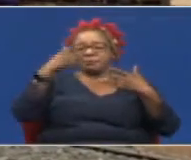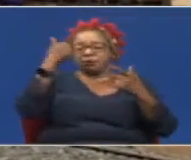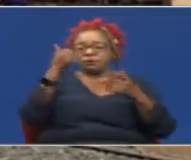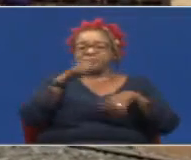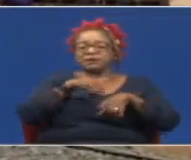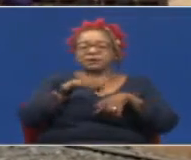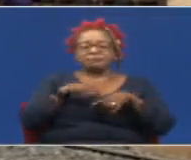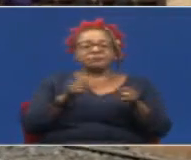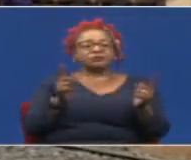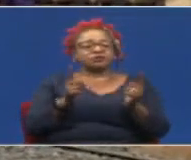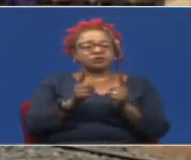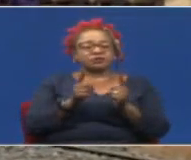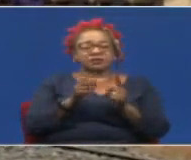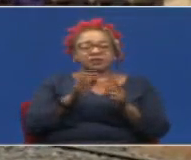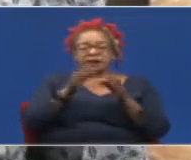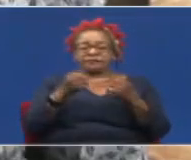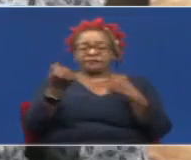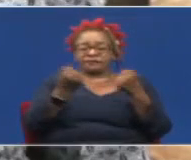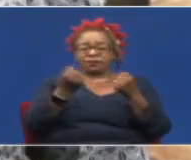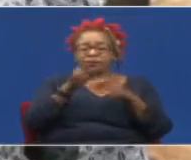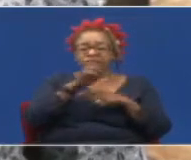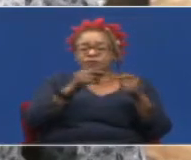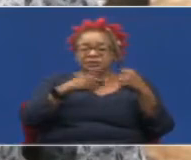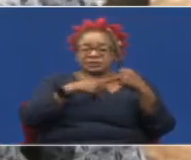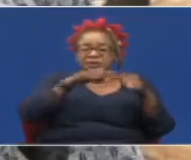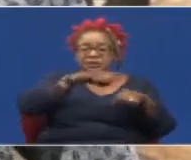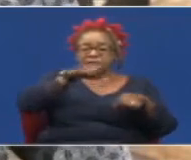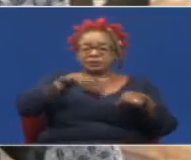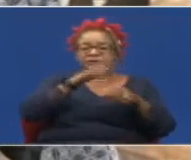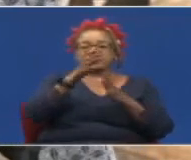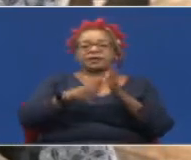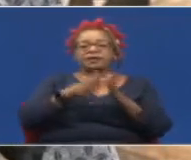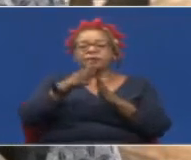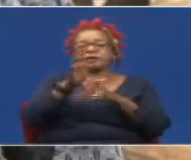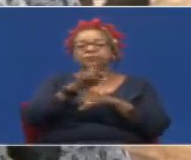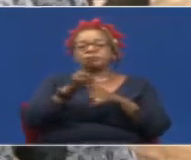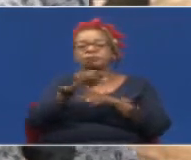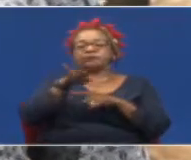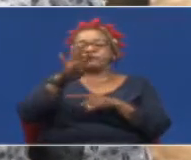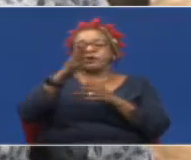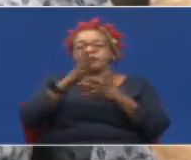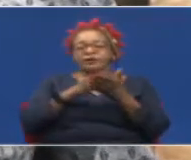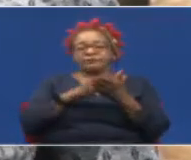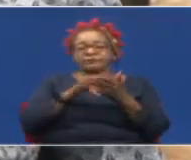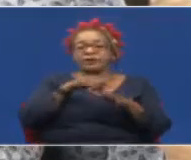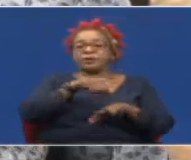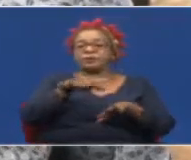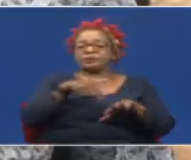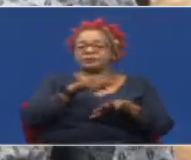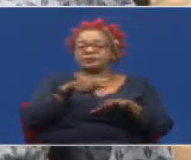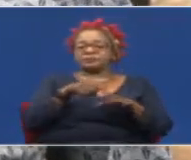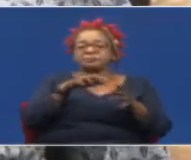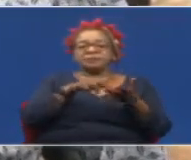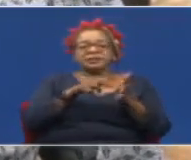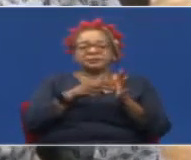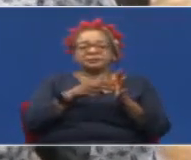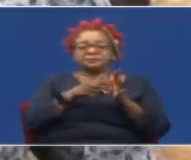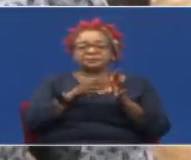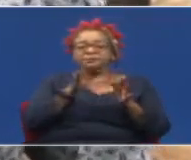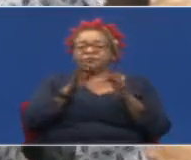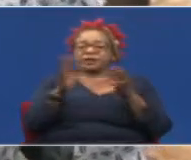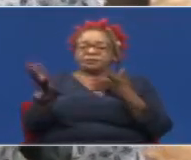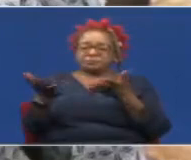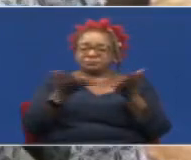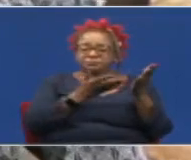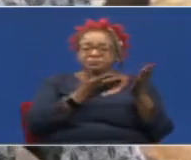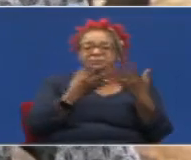ambayo walikuwa naomba. Kama gari ilikuwa inatumia masaa sita, leli inatumia masaa nne na nusu. Kwa hivyo hata mizigo, kama sio